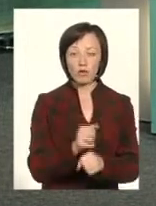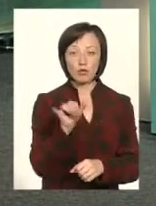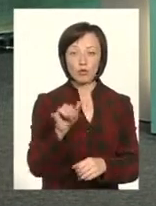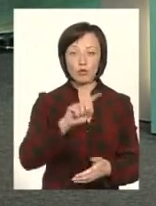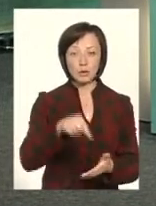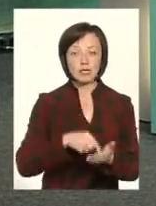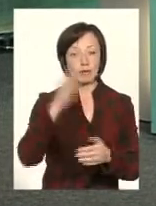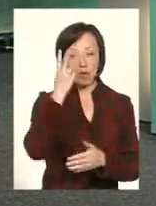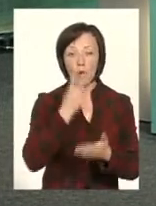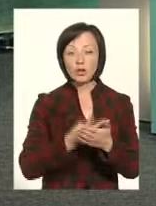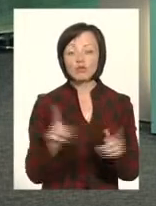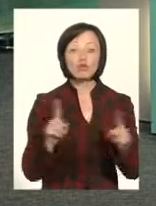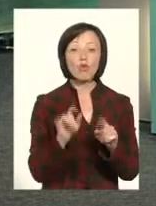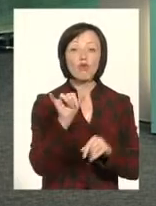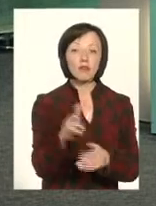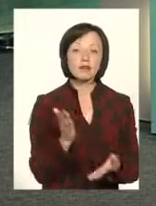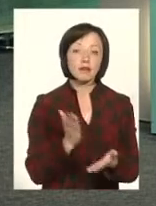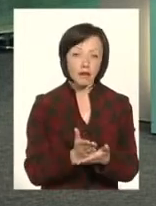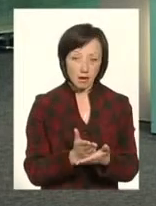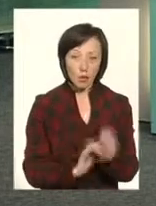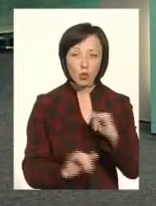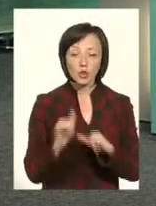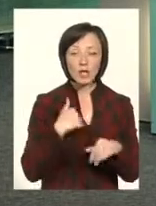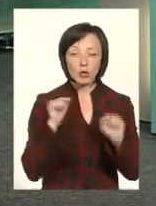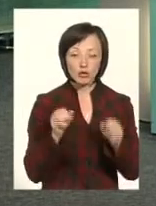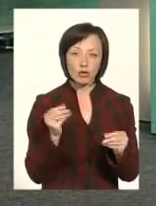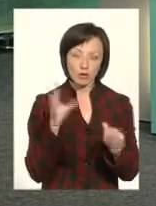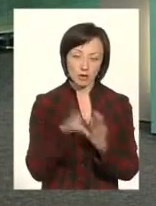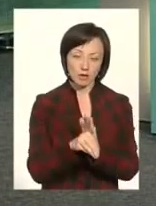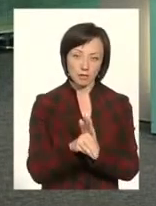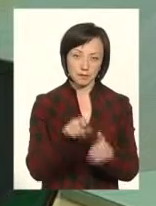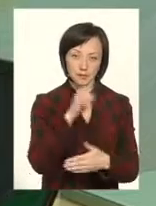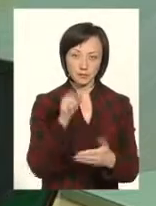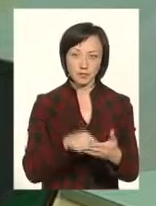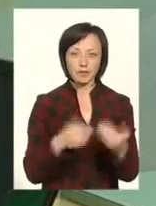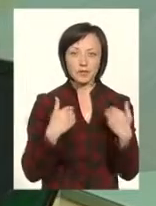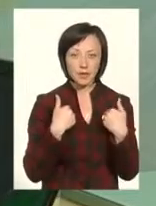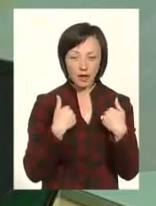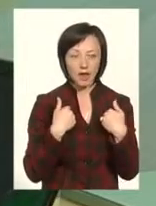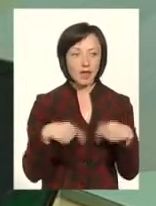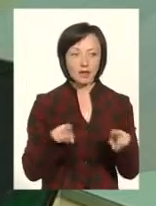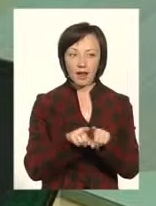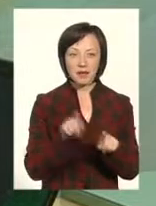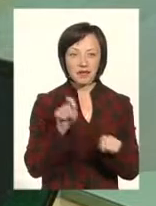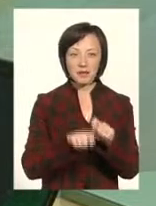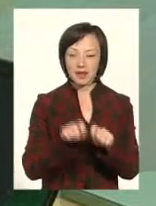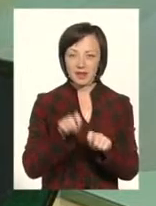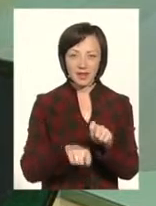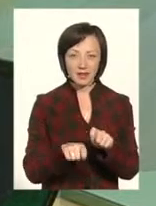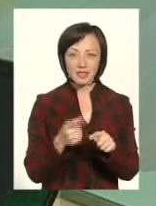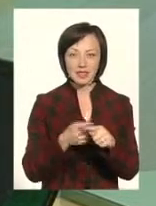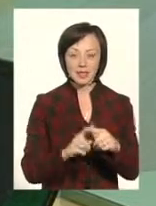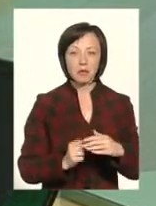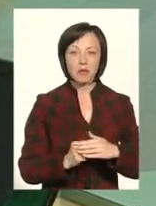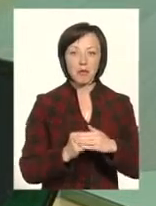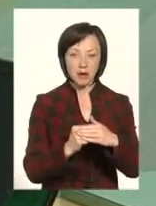місті Хмельницькому, покажіть мені, що у вас є, куди я можу вкласти гроші? Я думаю, що я так не перевіряла, ясно, що ці